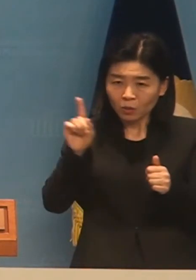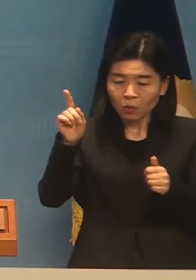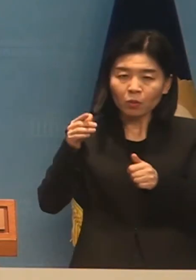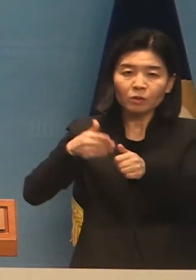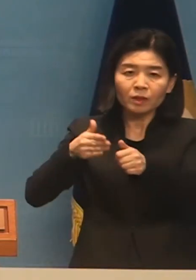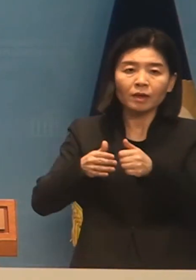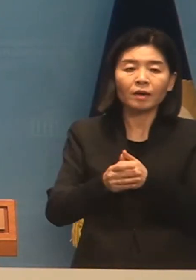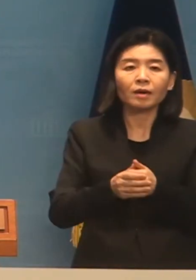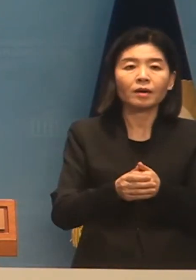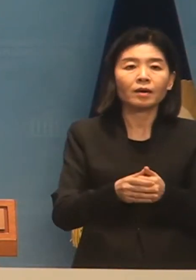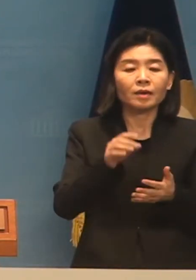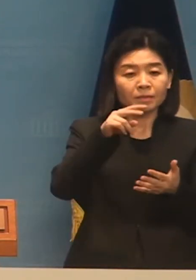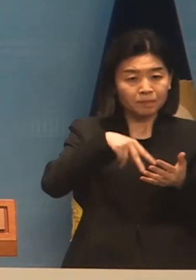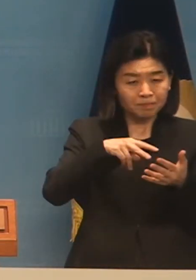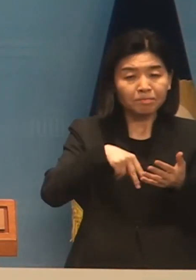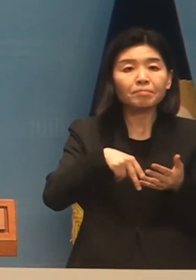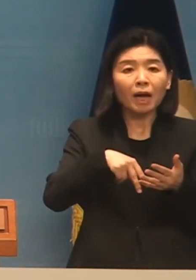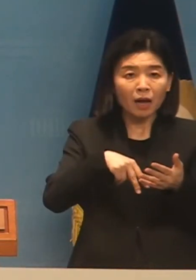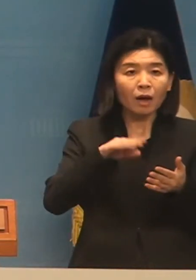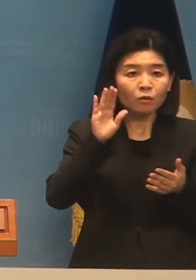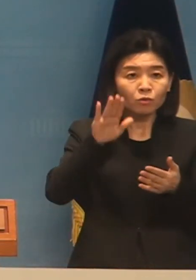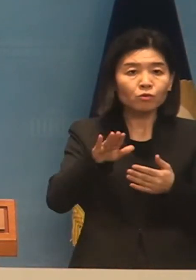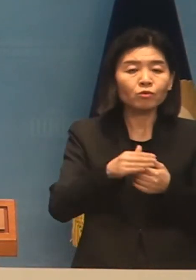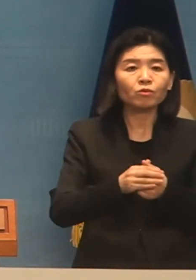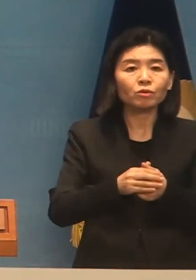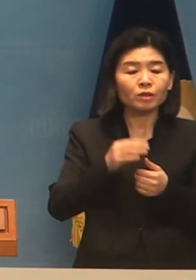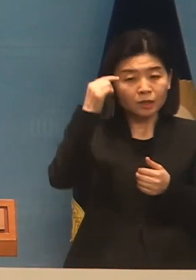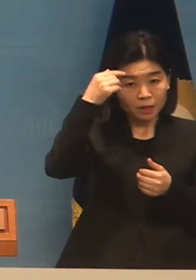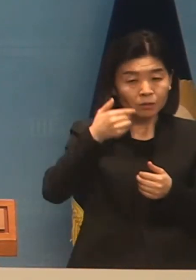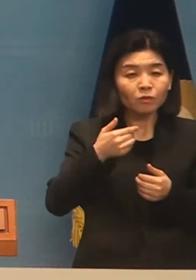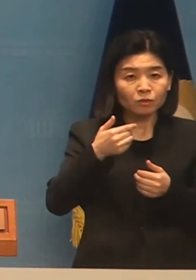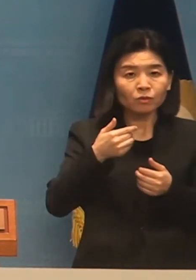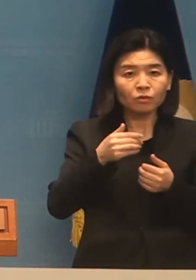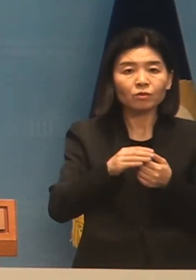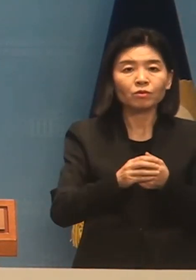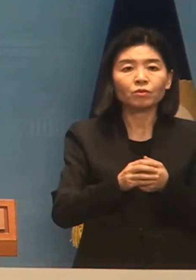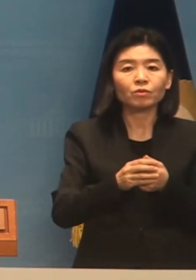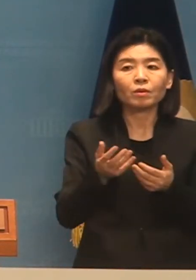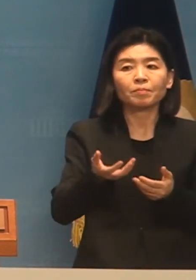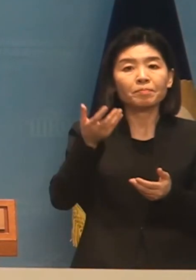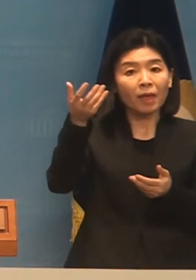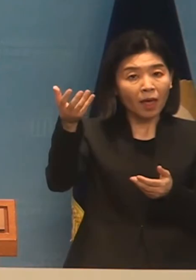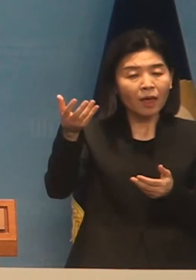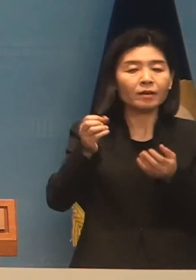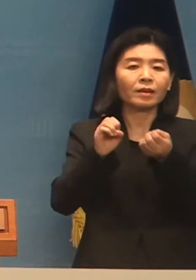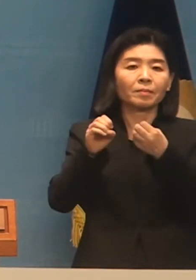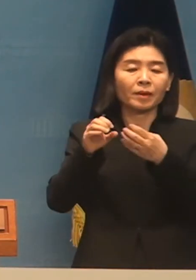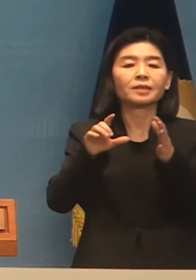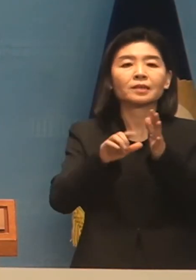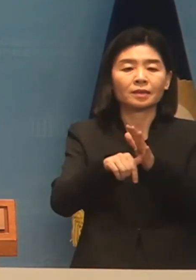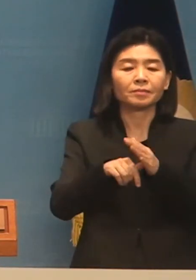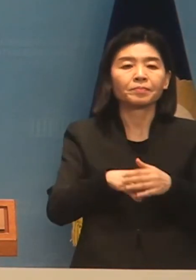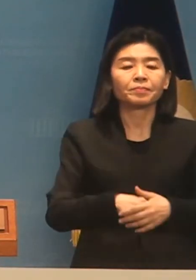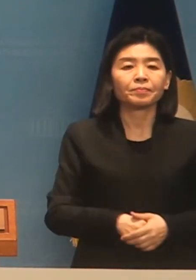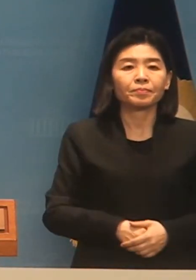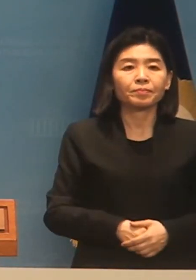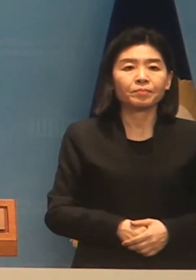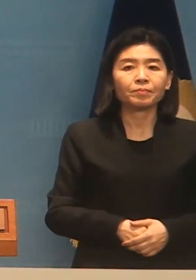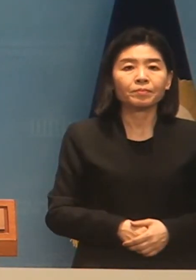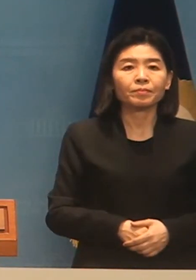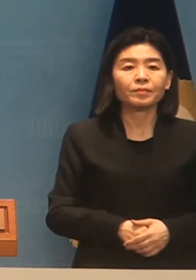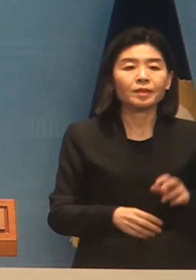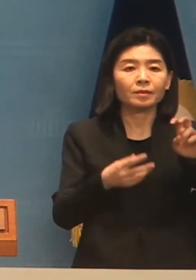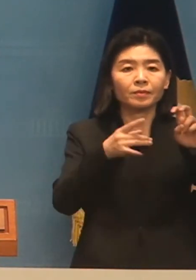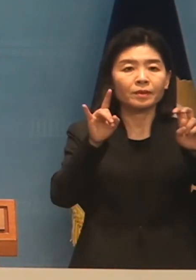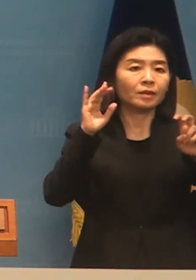먼저 기자회견은 낭독 후에 기자분 중에서 질문 있으면 바깥으로 이동해서 질의응답을 하도록 하겠습니다. 그러면